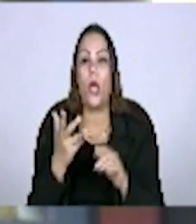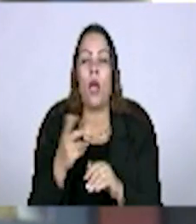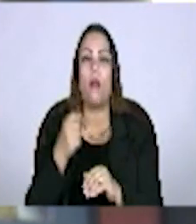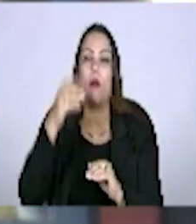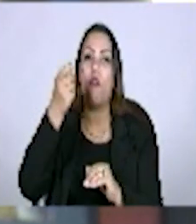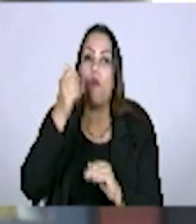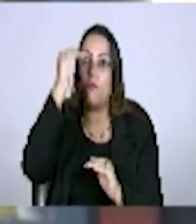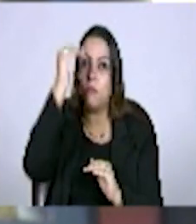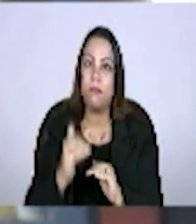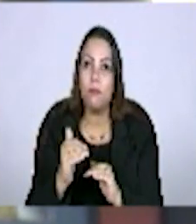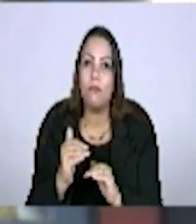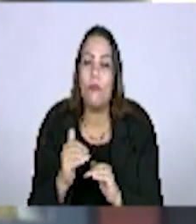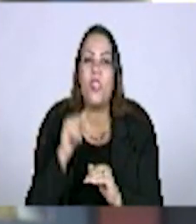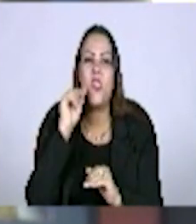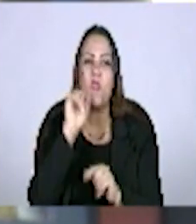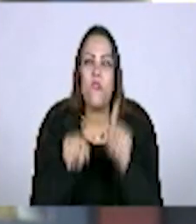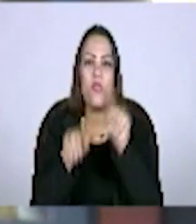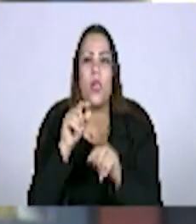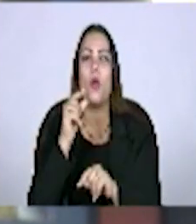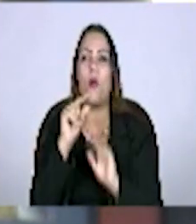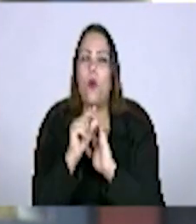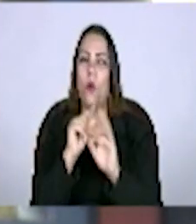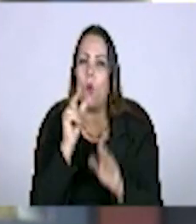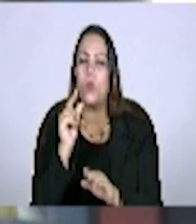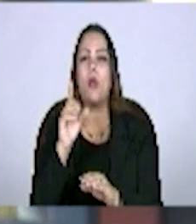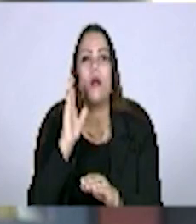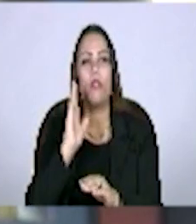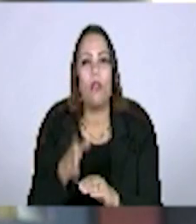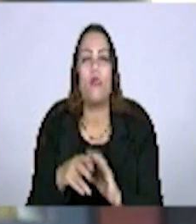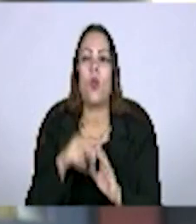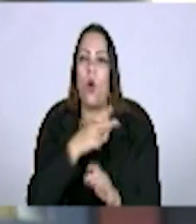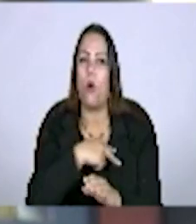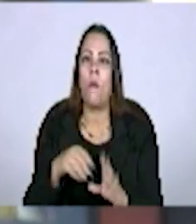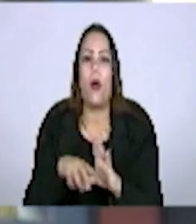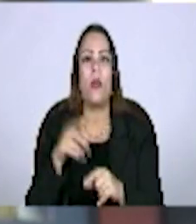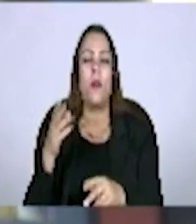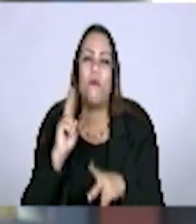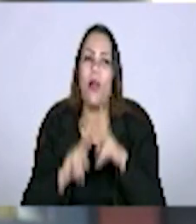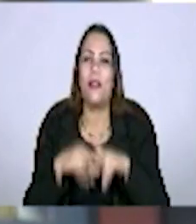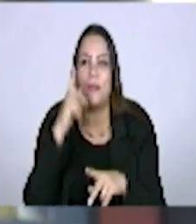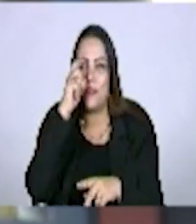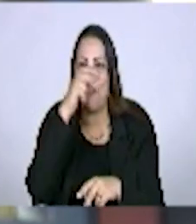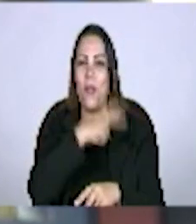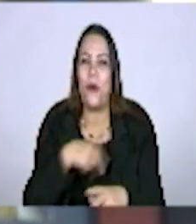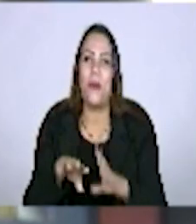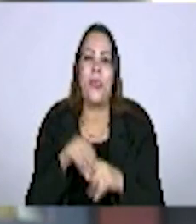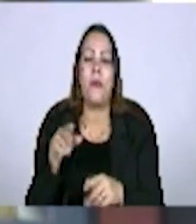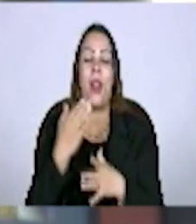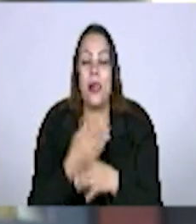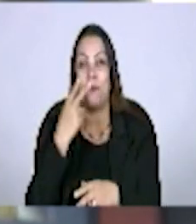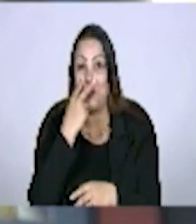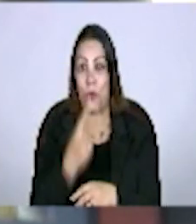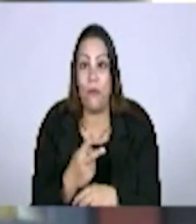انخفاض الاسعار فيها جزء قد تستطيع الحكومه ان هي تعمله وفيها جزء صعب ان الحكومه تعمله يعني لابد ان احنا نبص